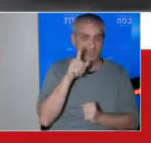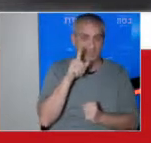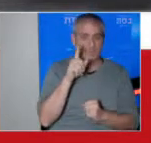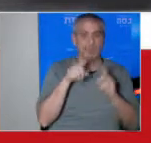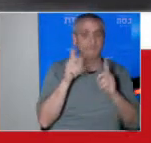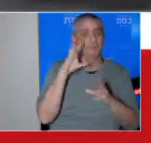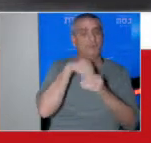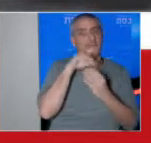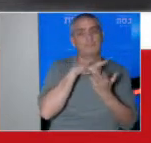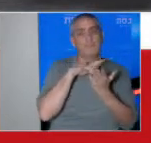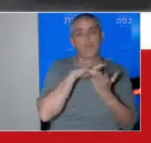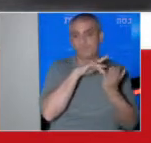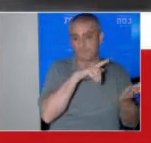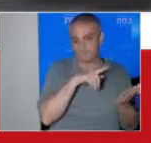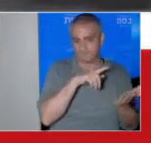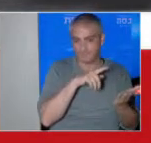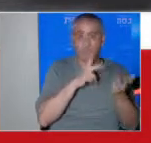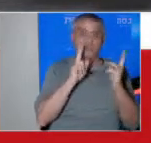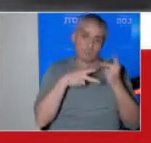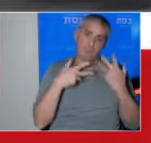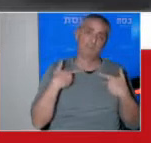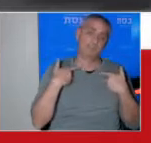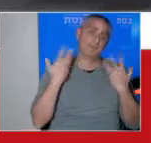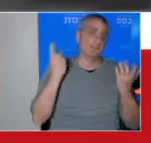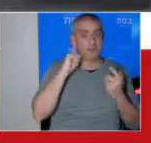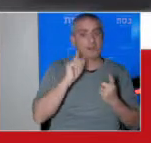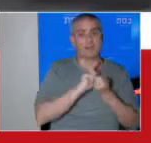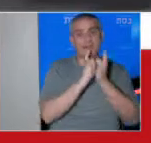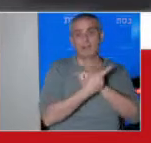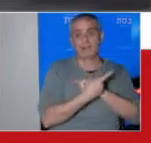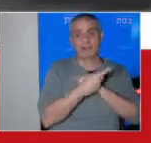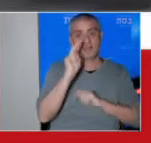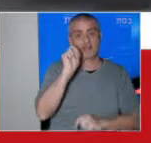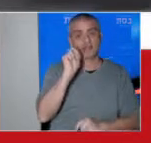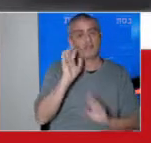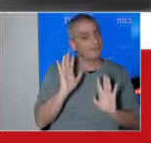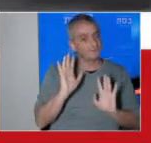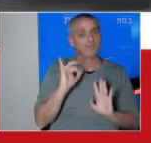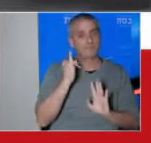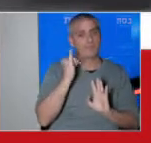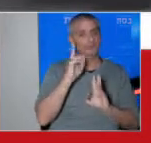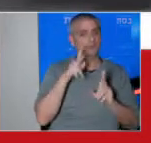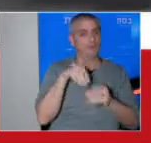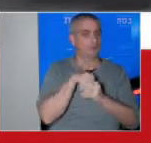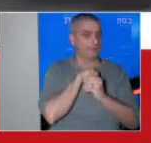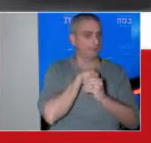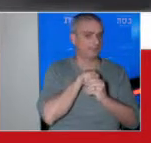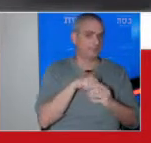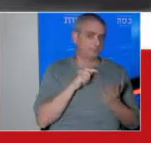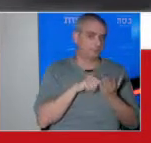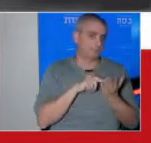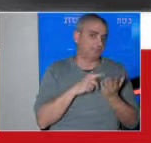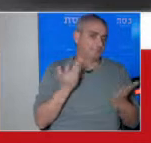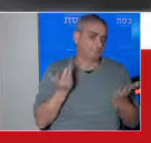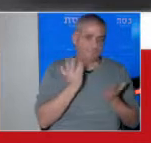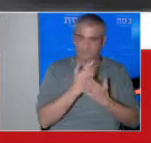לפעמים יש בו תכנים מקומיים. נכון. אז יש שם מאח, אני לא יודעת אם זה תחליף לנטפליקס, אבל יש שם תכנים מאוד מעניינים. זהו,